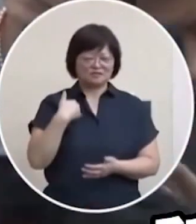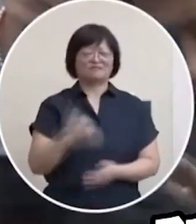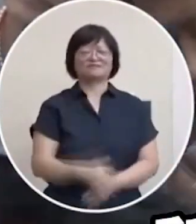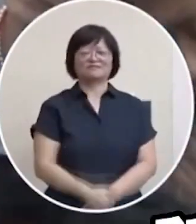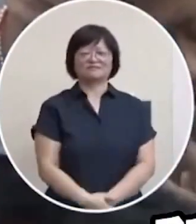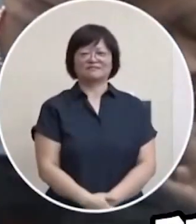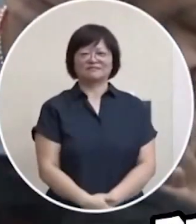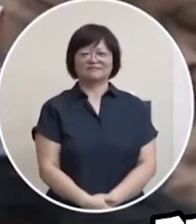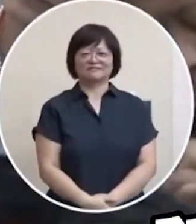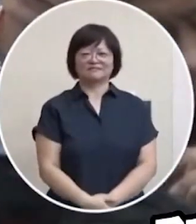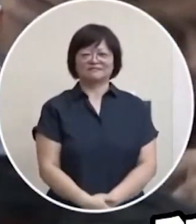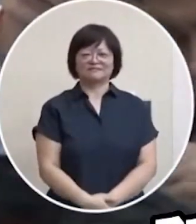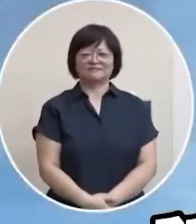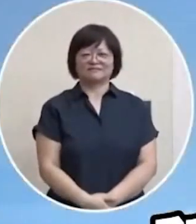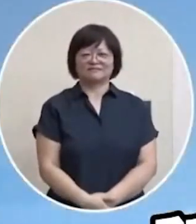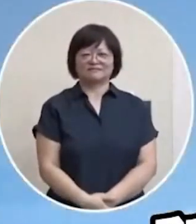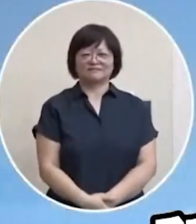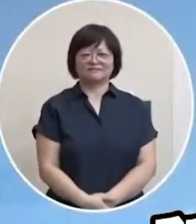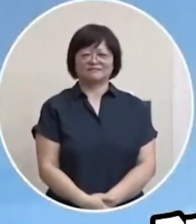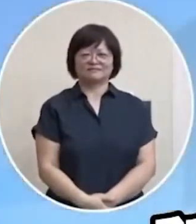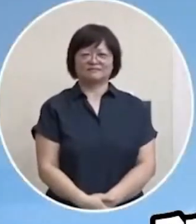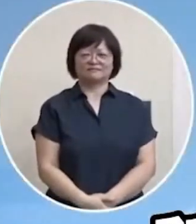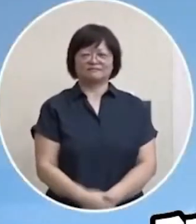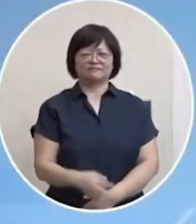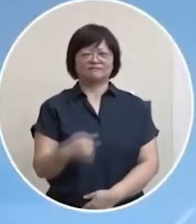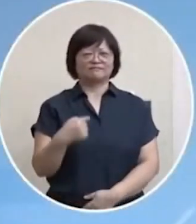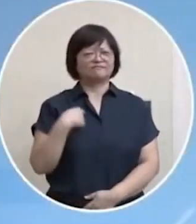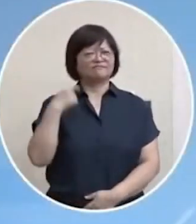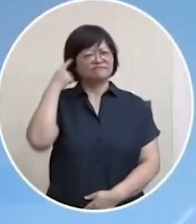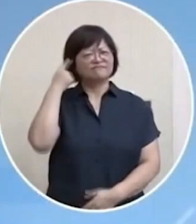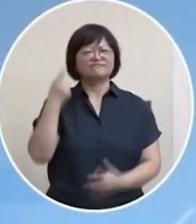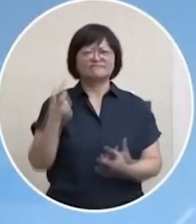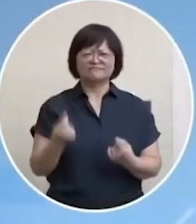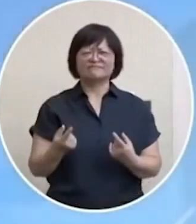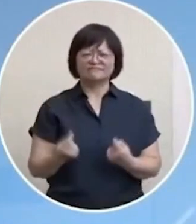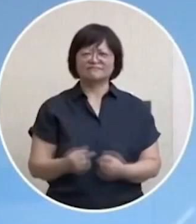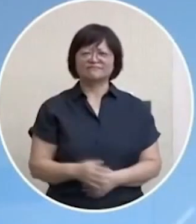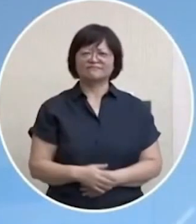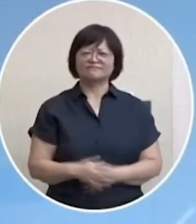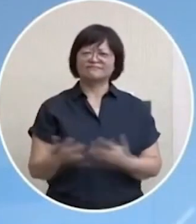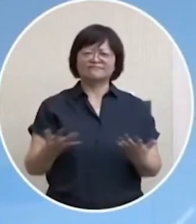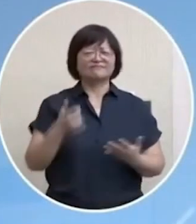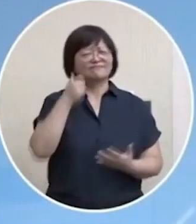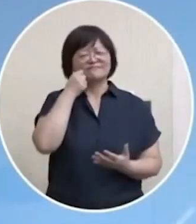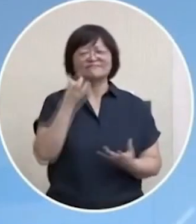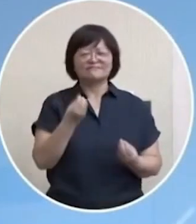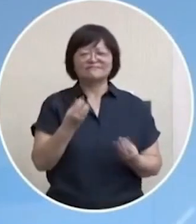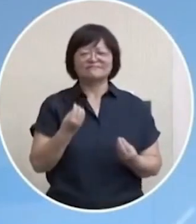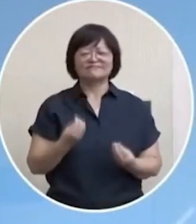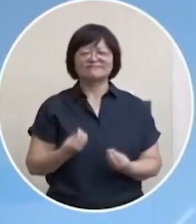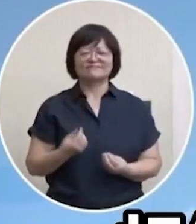所以我秉持相同的信念，推动在野的整合，